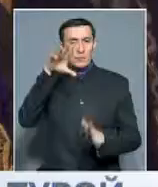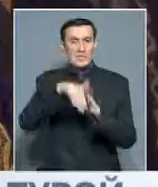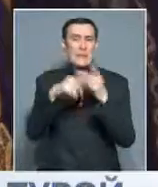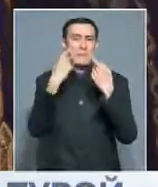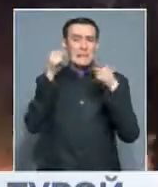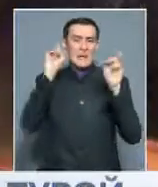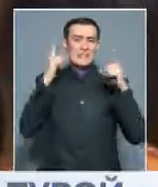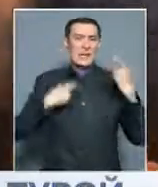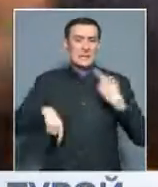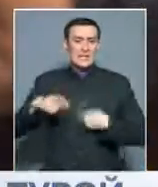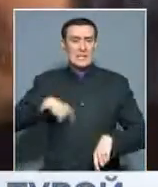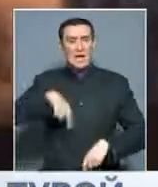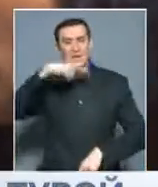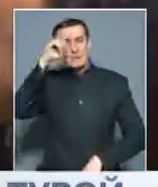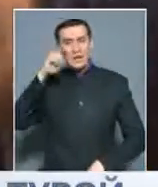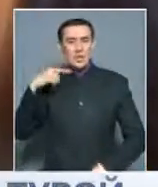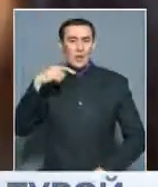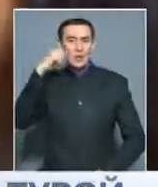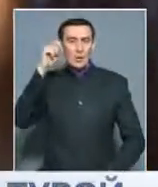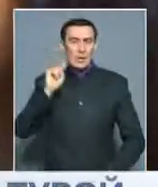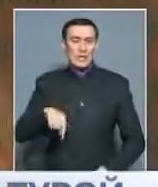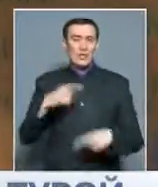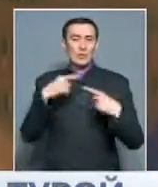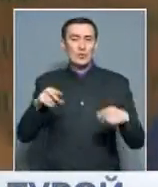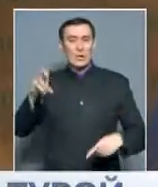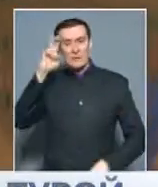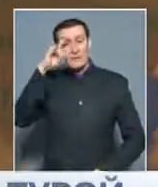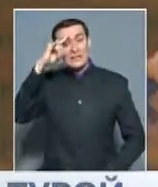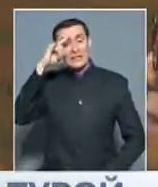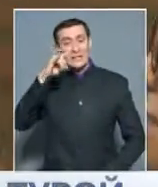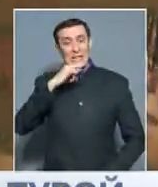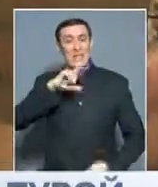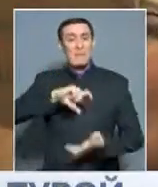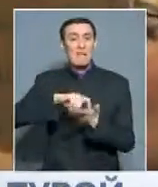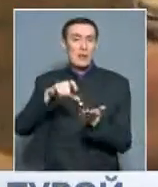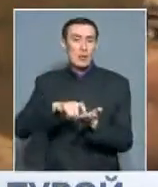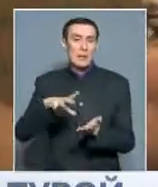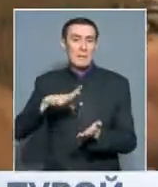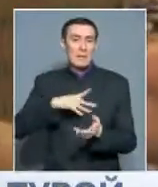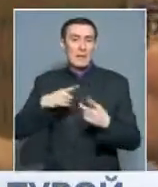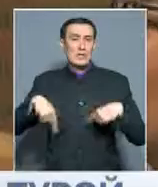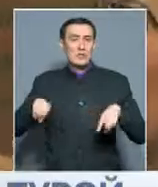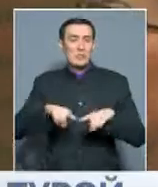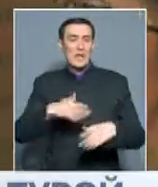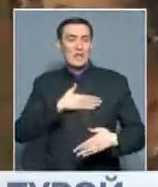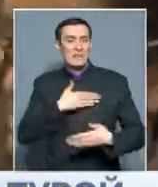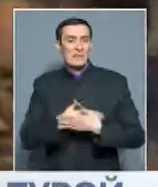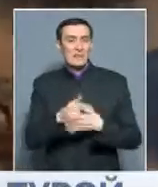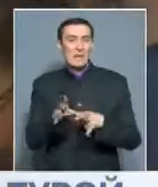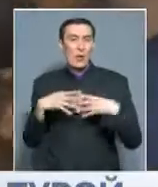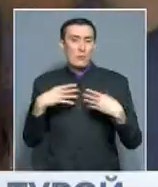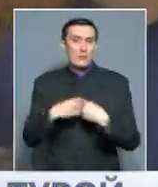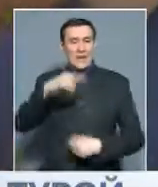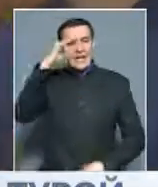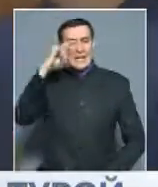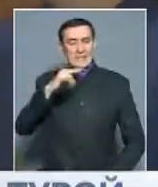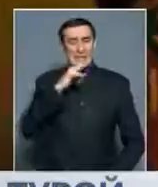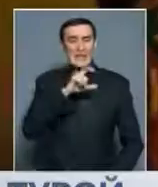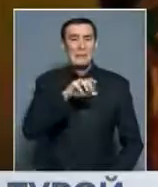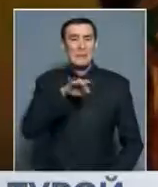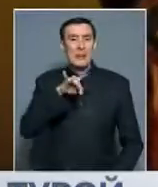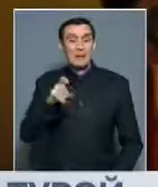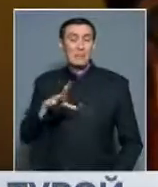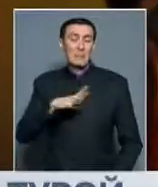числе мексике аргентины азербайджана украины и других стран казахстанские павильон была организована активистами из сообщества казахи вами